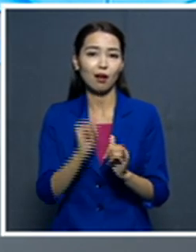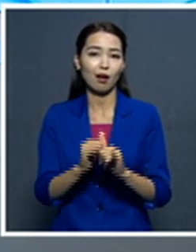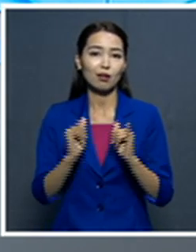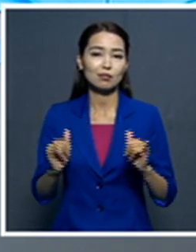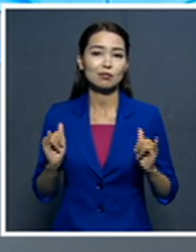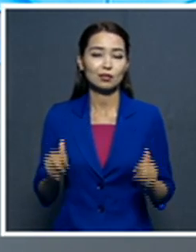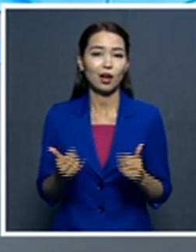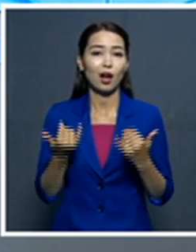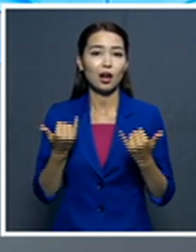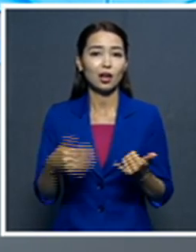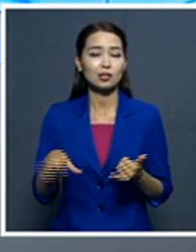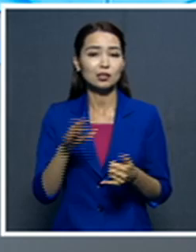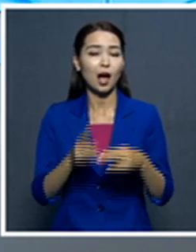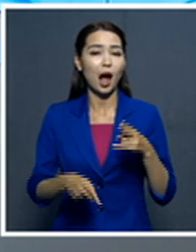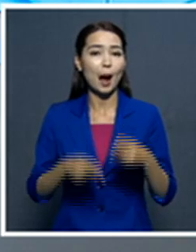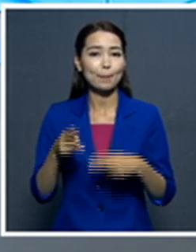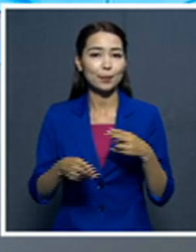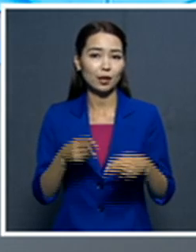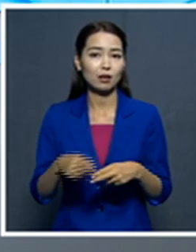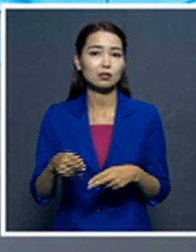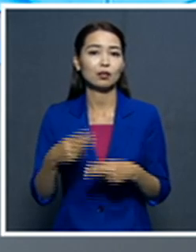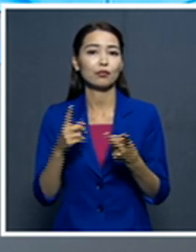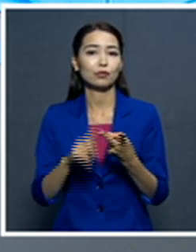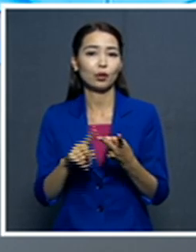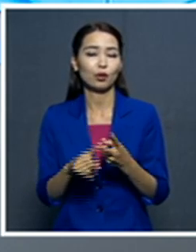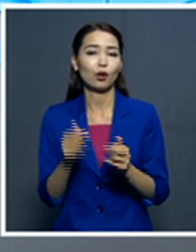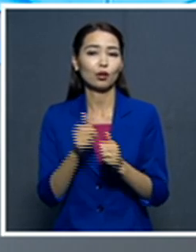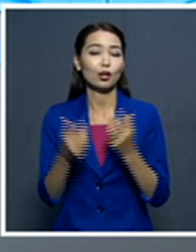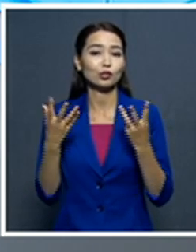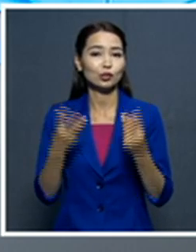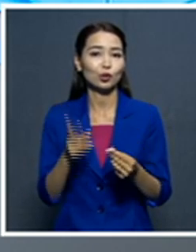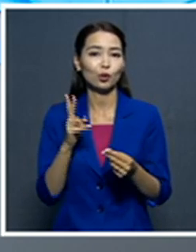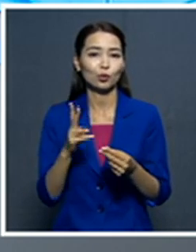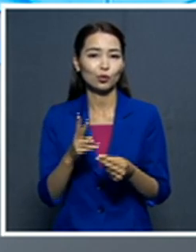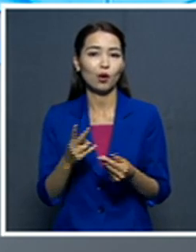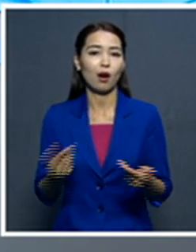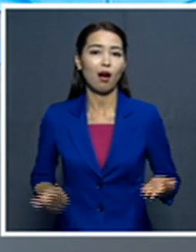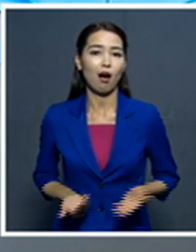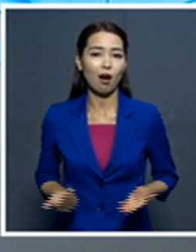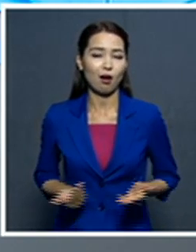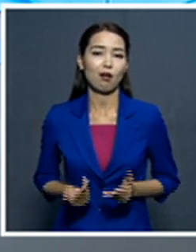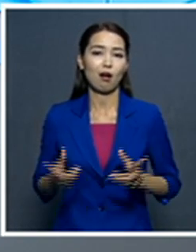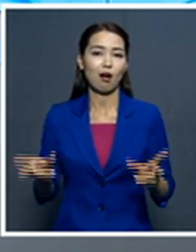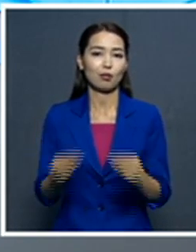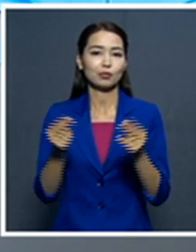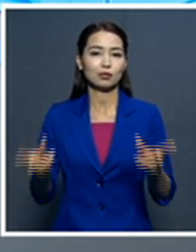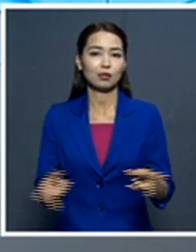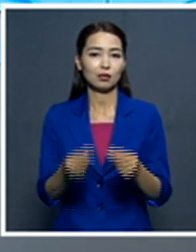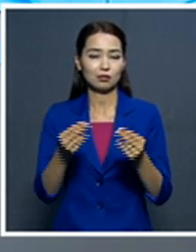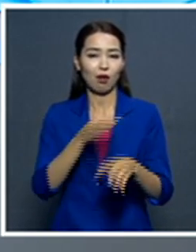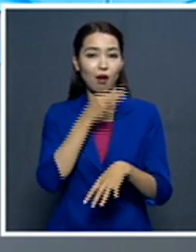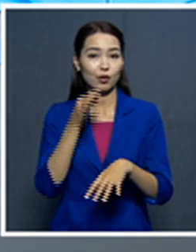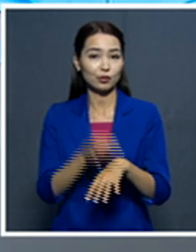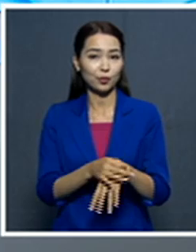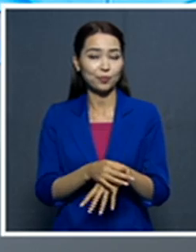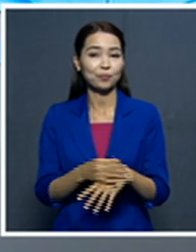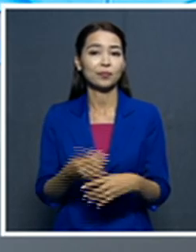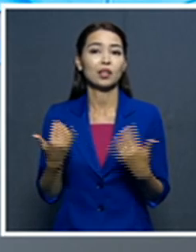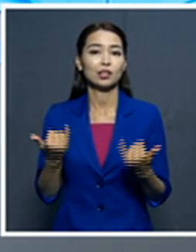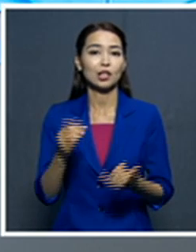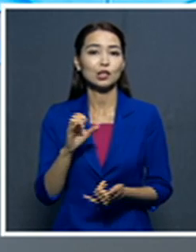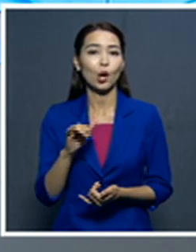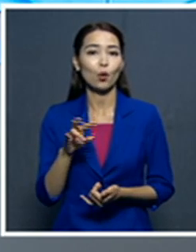қызметкерлер. Бірі күрделі операция жасаса, екіншісі күн сайын дүниеге келетін нәрестелердің аман есен жетілуіне жауапты. Тілшіміз